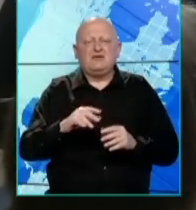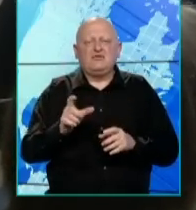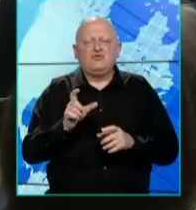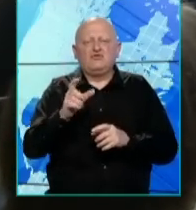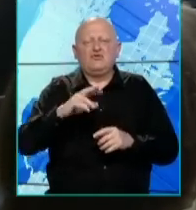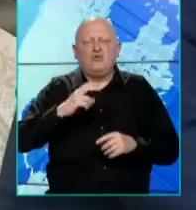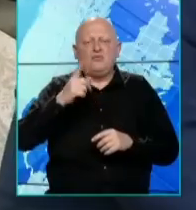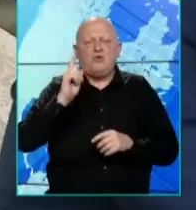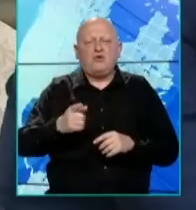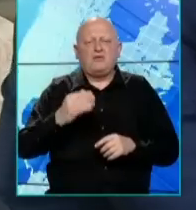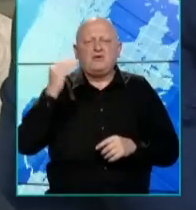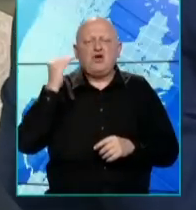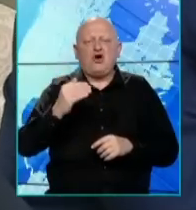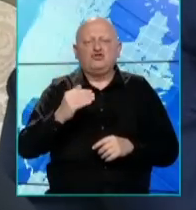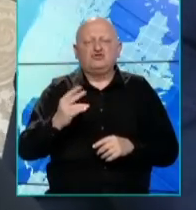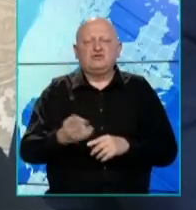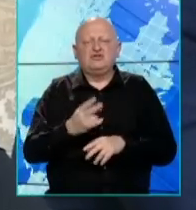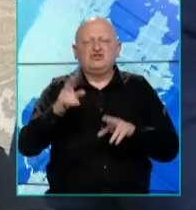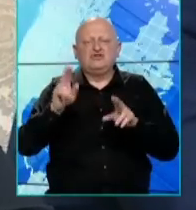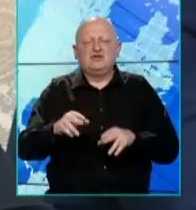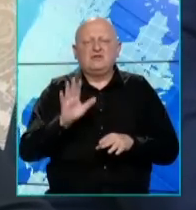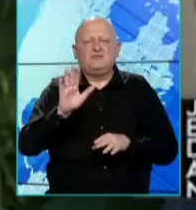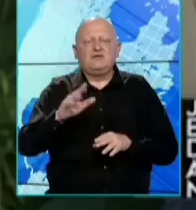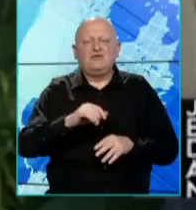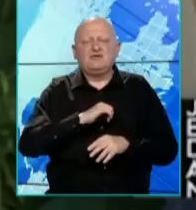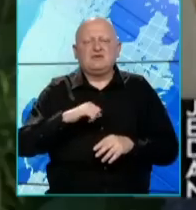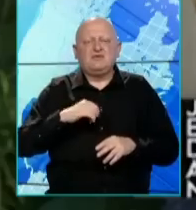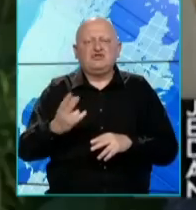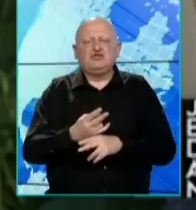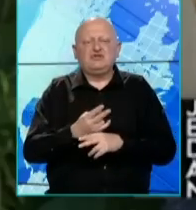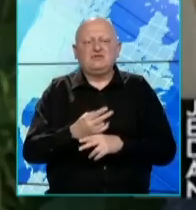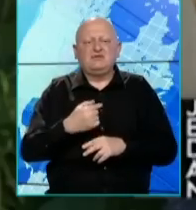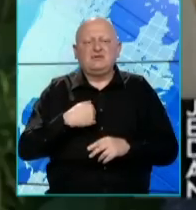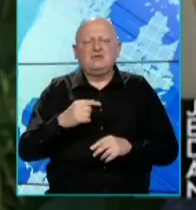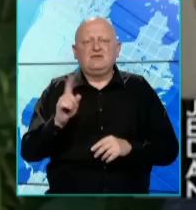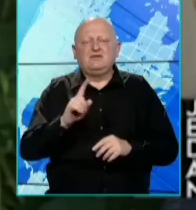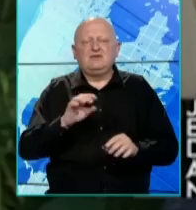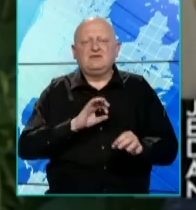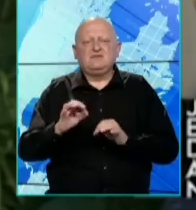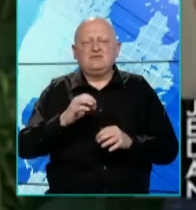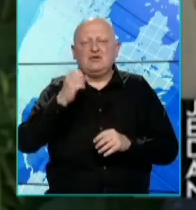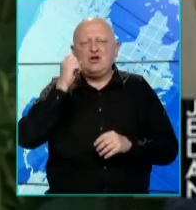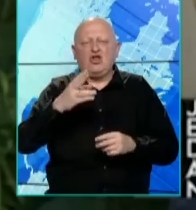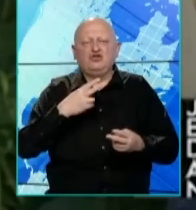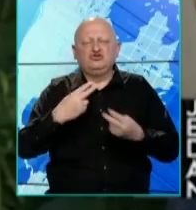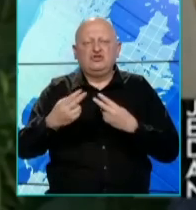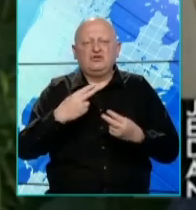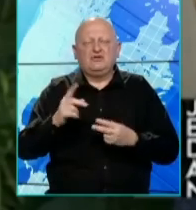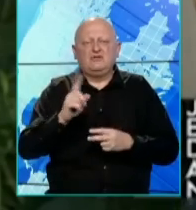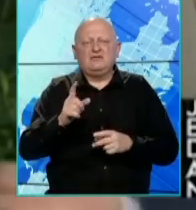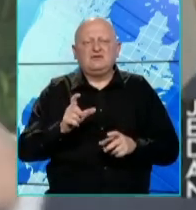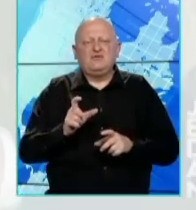ucjene odgovor mora biti oštar. Državna imovina pripada isključivo državi. Nismo spremni na kakve trule kompromise, nismo spremni na